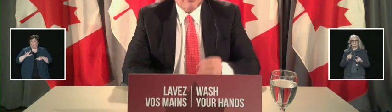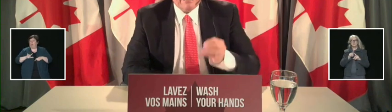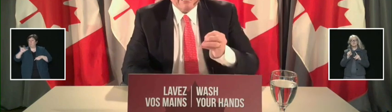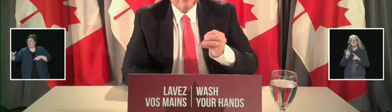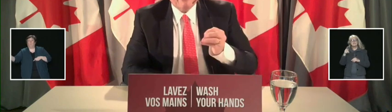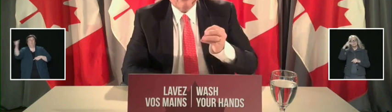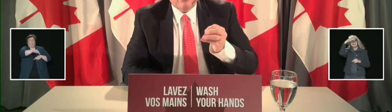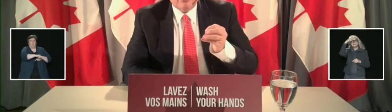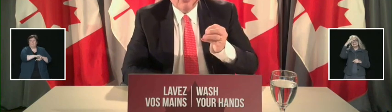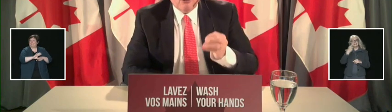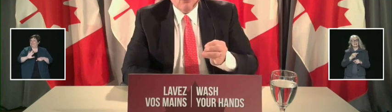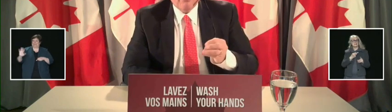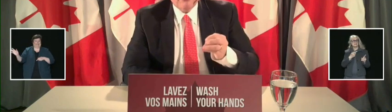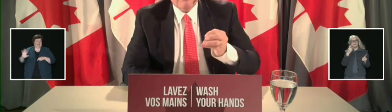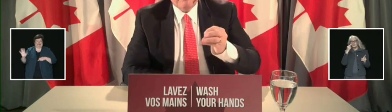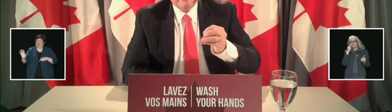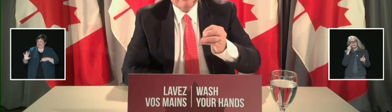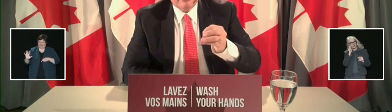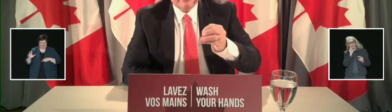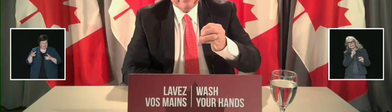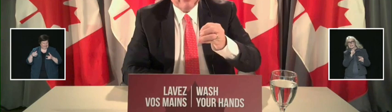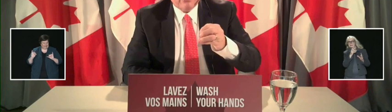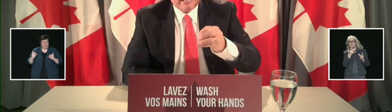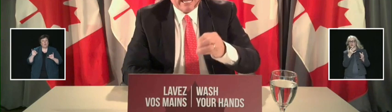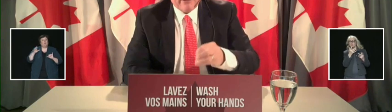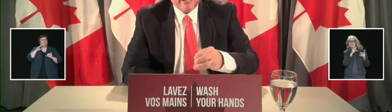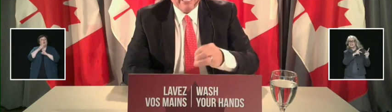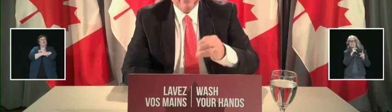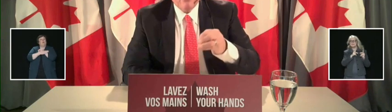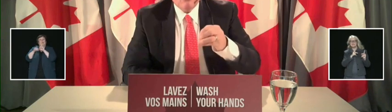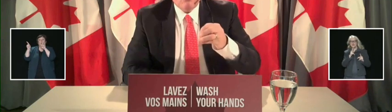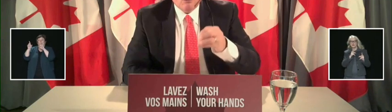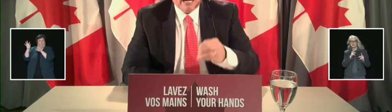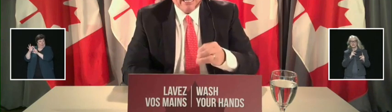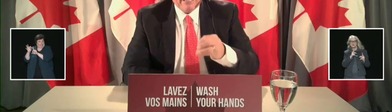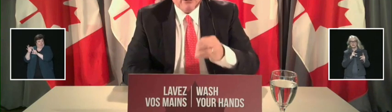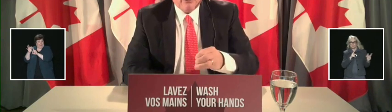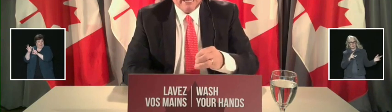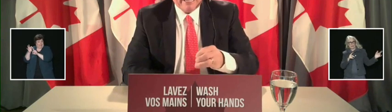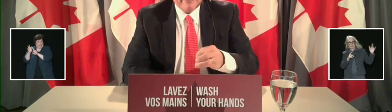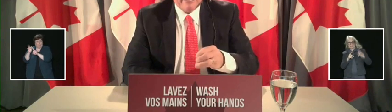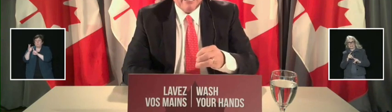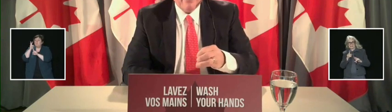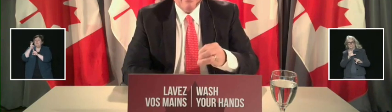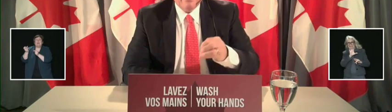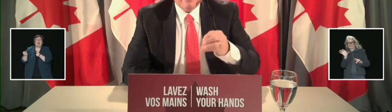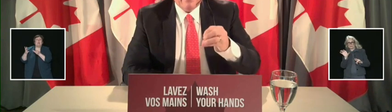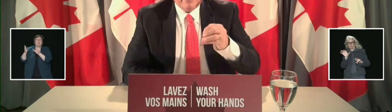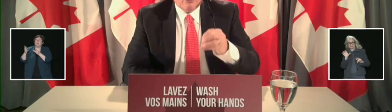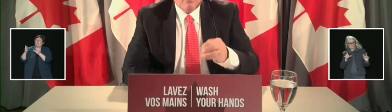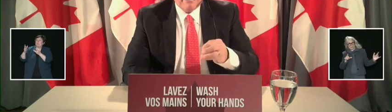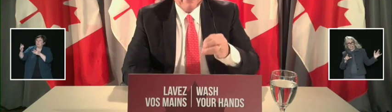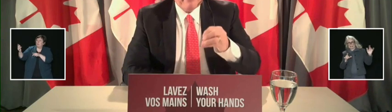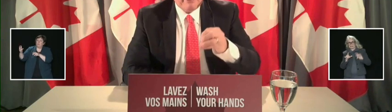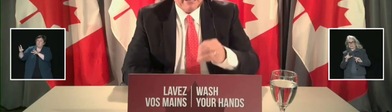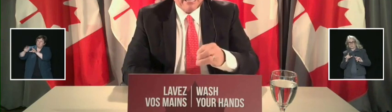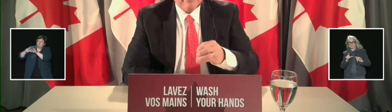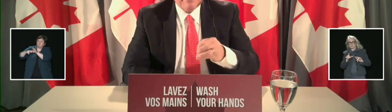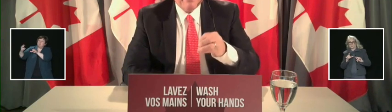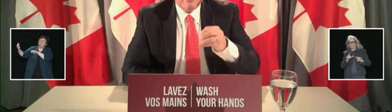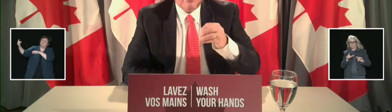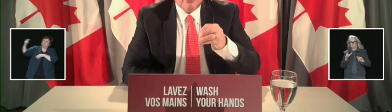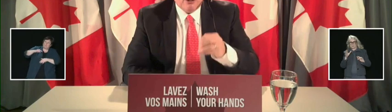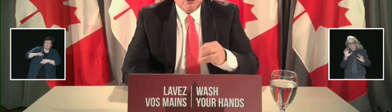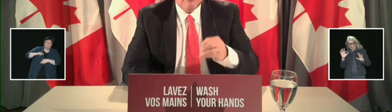quand on regarde le nombre de personnes qui sont arrivées au Canada du Pakistan et comparer